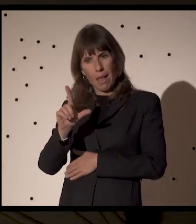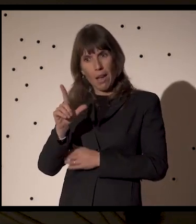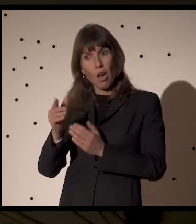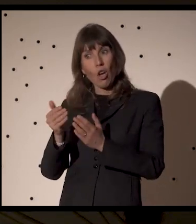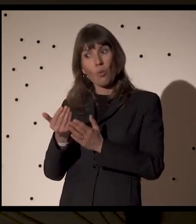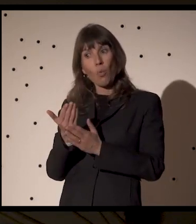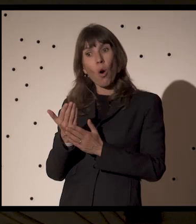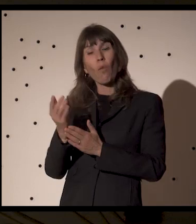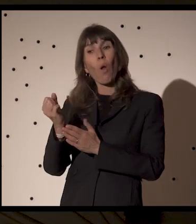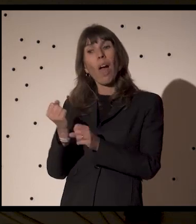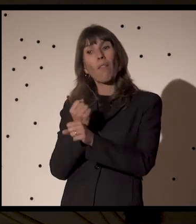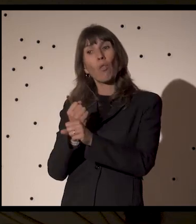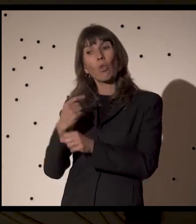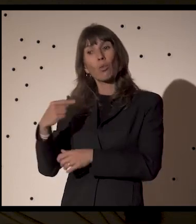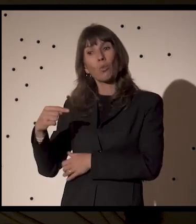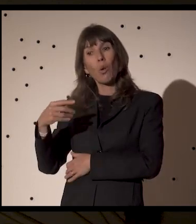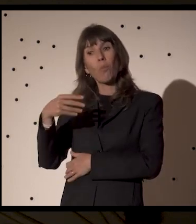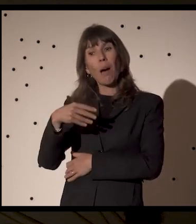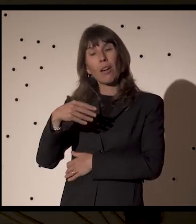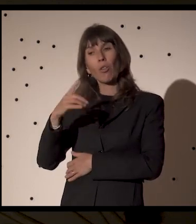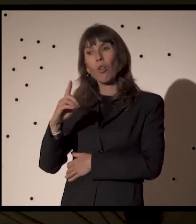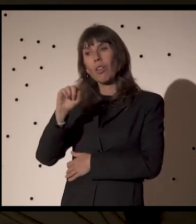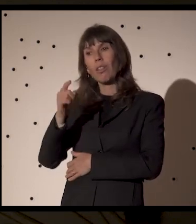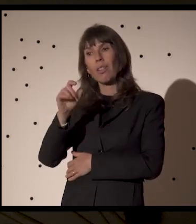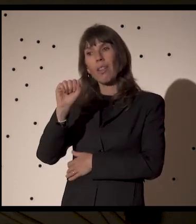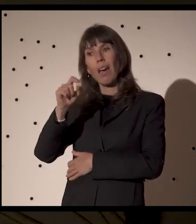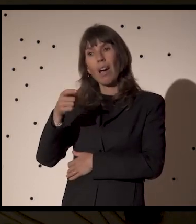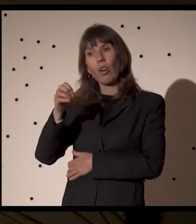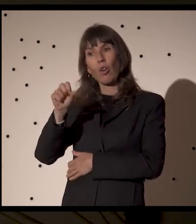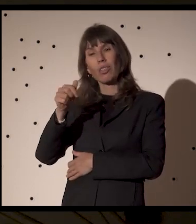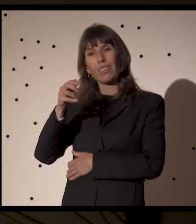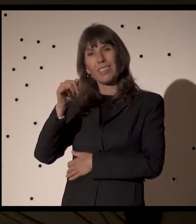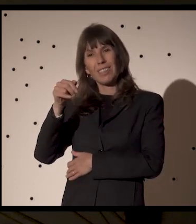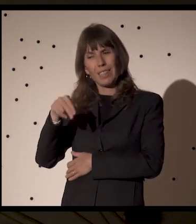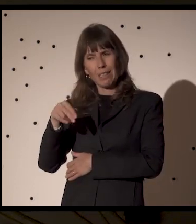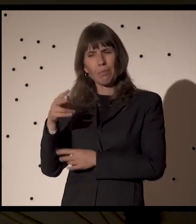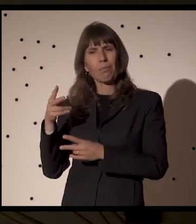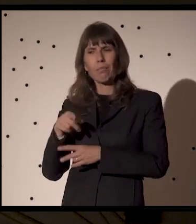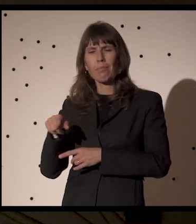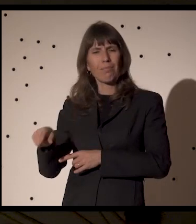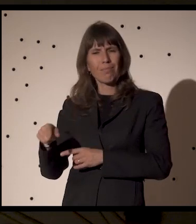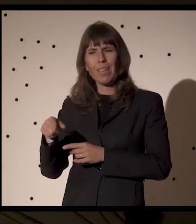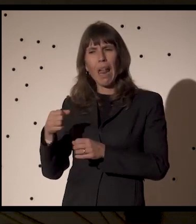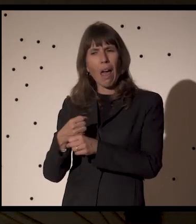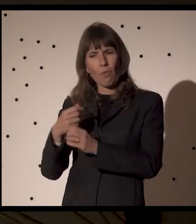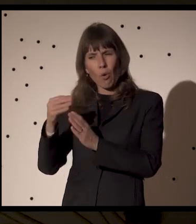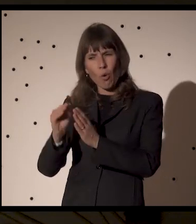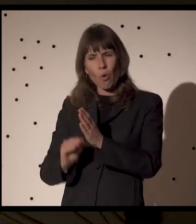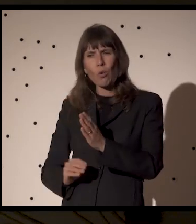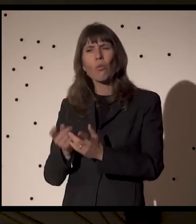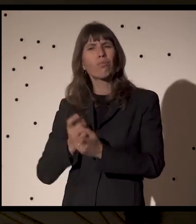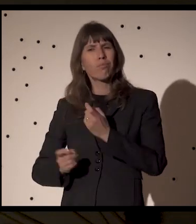D'Agostino due parole per spiegarvi la genesi di questo jeromel come